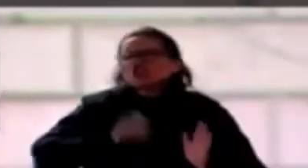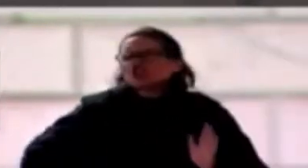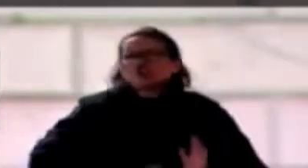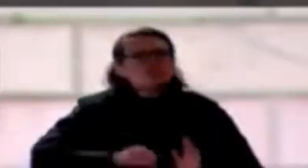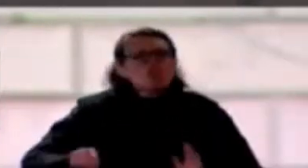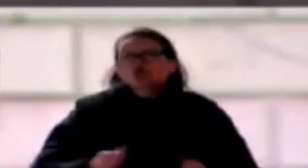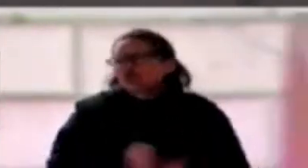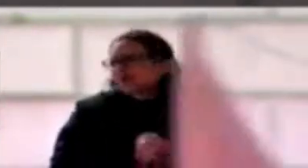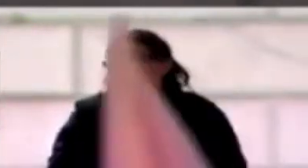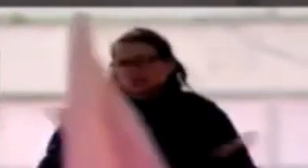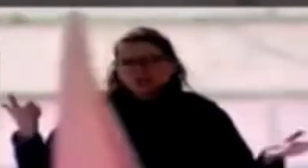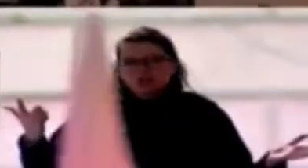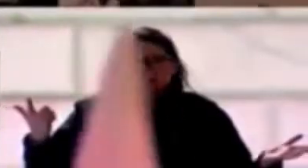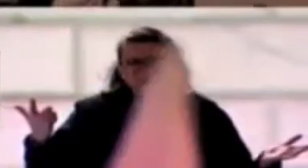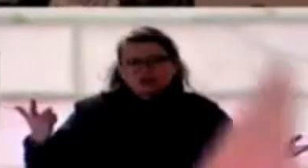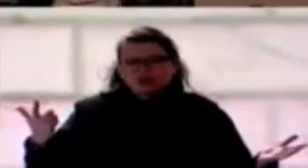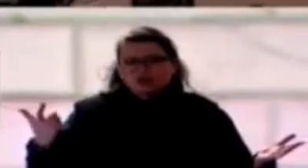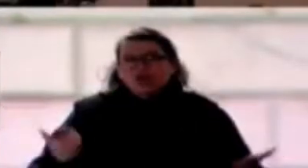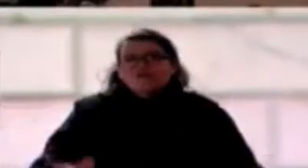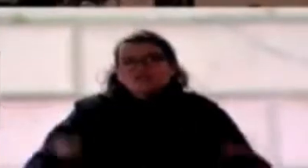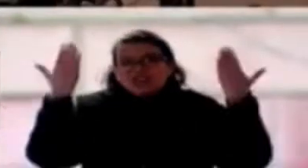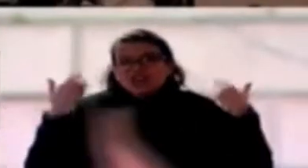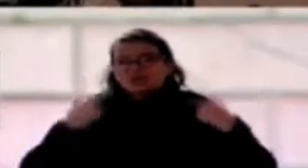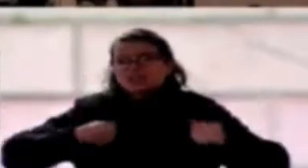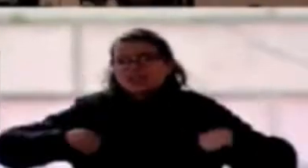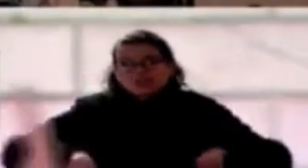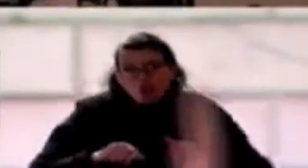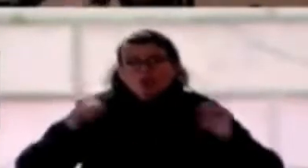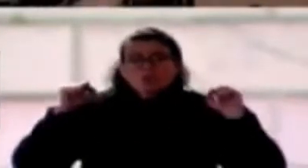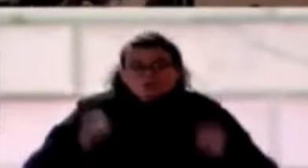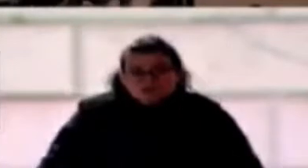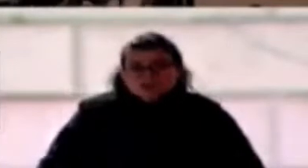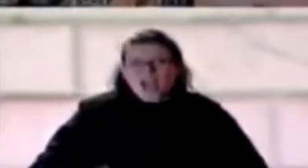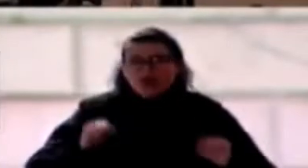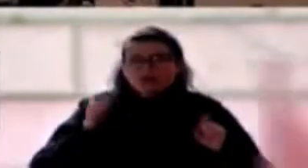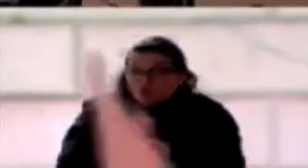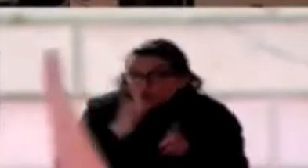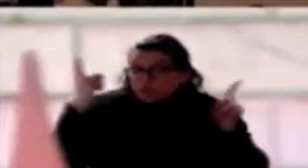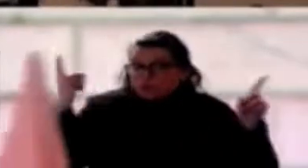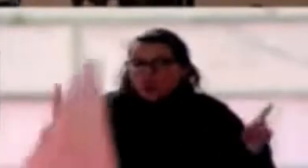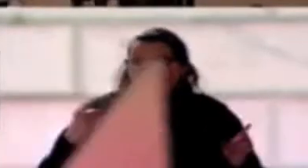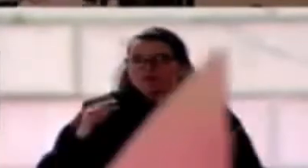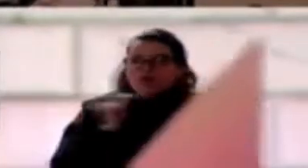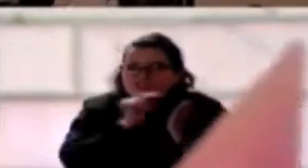che finalmente possiamo essere noi a scrivere i nomi delle persone che